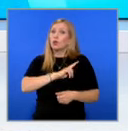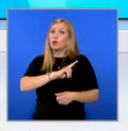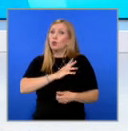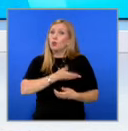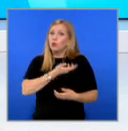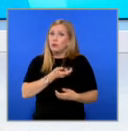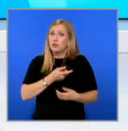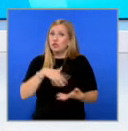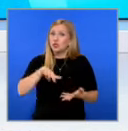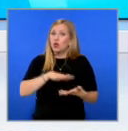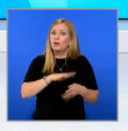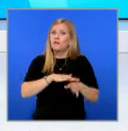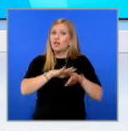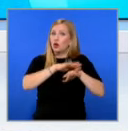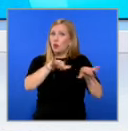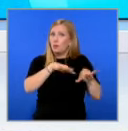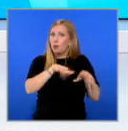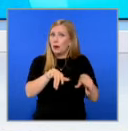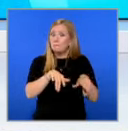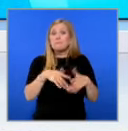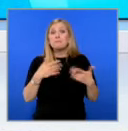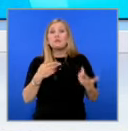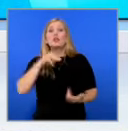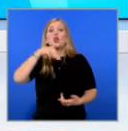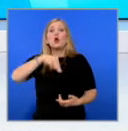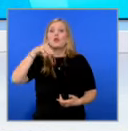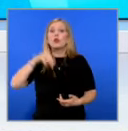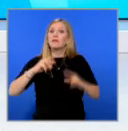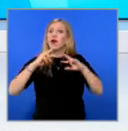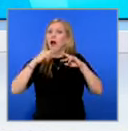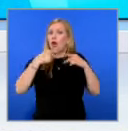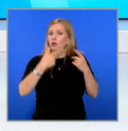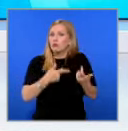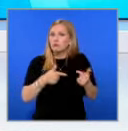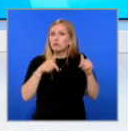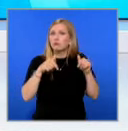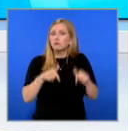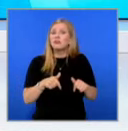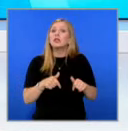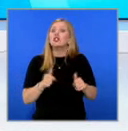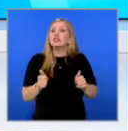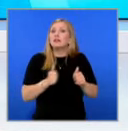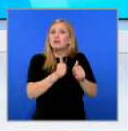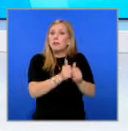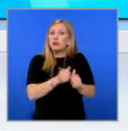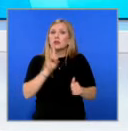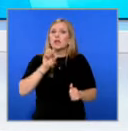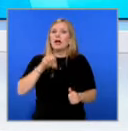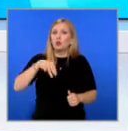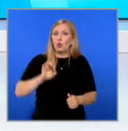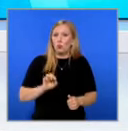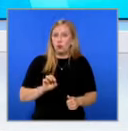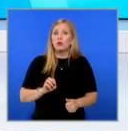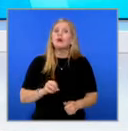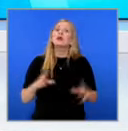зона в черно море по думите на военния министър тодор тагарев отговорът ще бъде съвместен със съюзниците от нато румъния